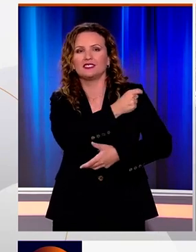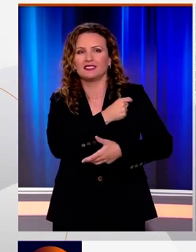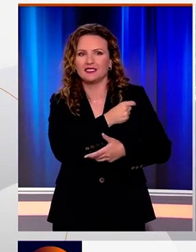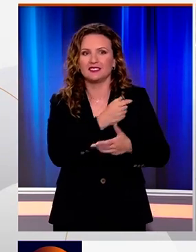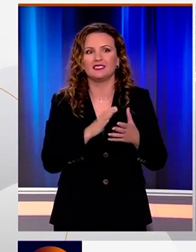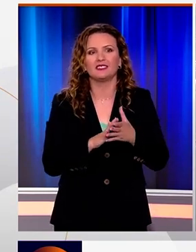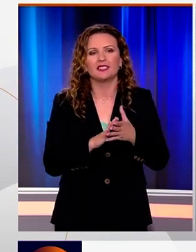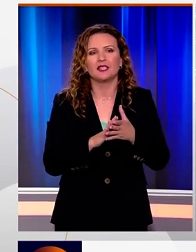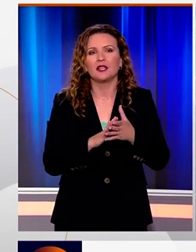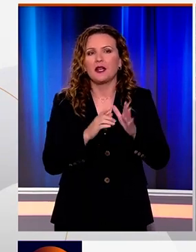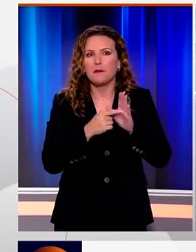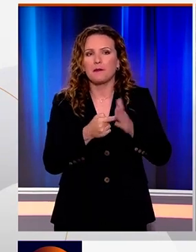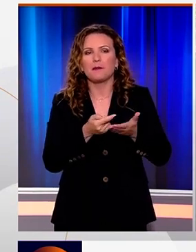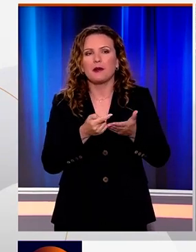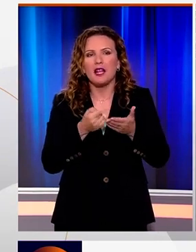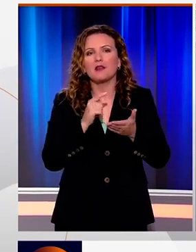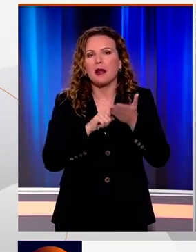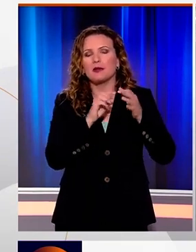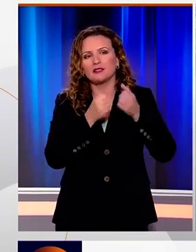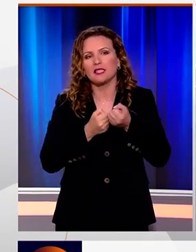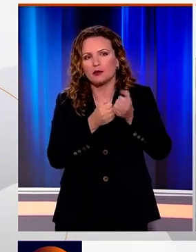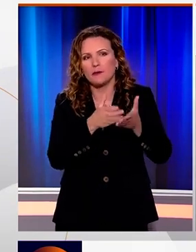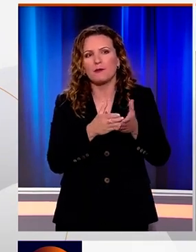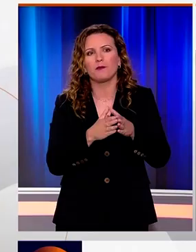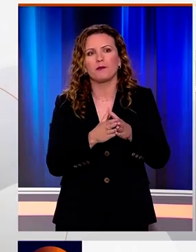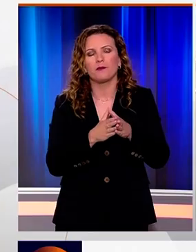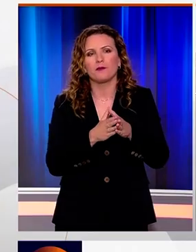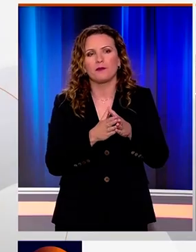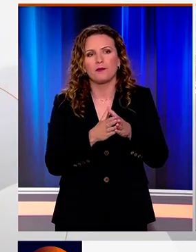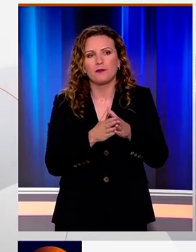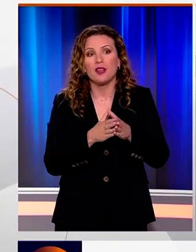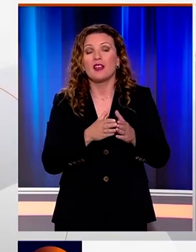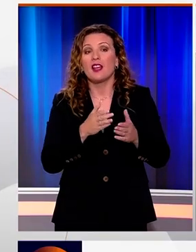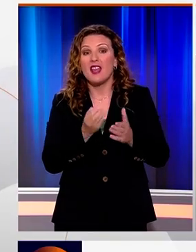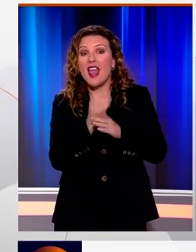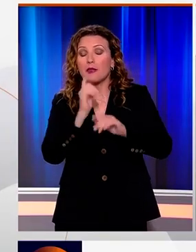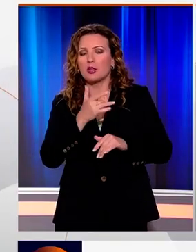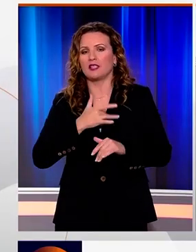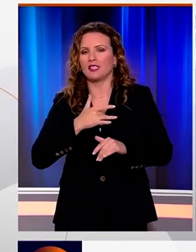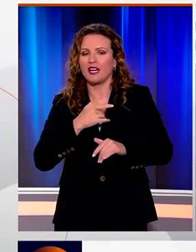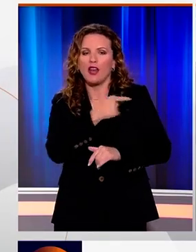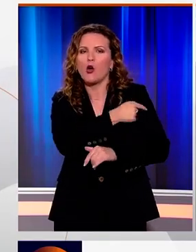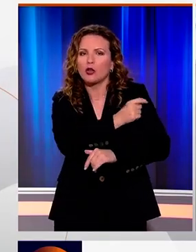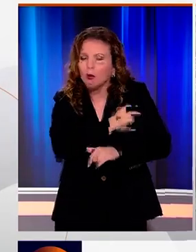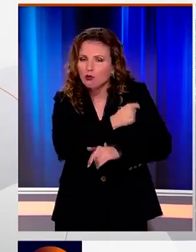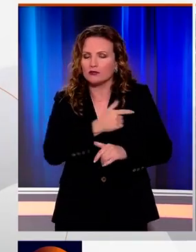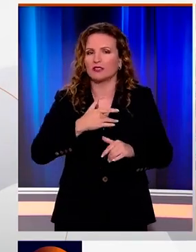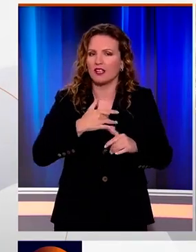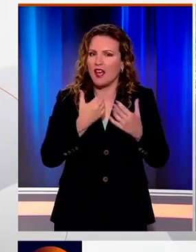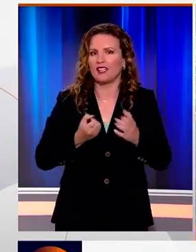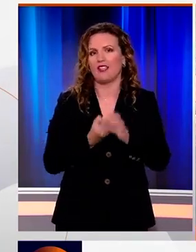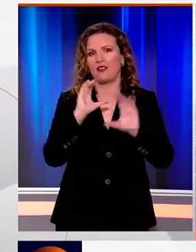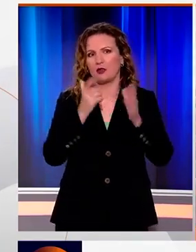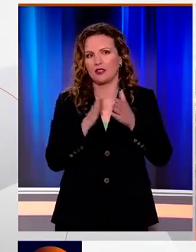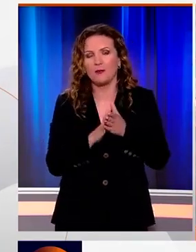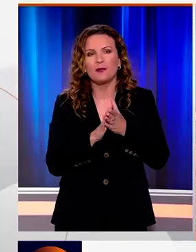Να σε καλά. Αυτό δεν έχουμε τίποτα. Να σε καλά. Εδώ είναι το καρδιά. Στην καρδιά.